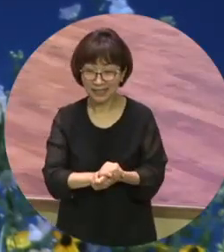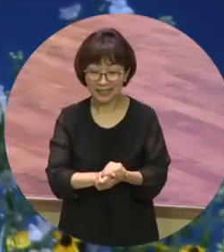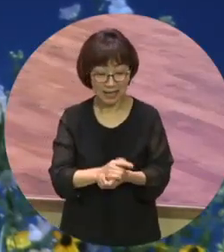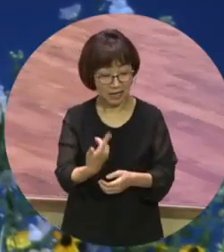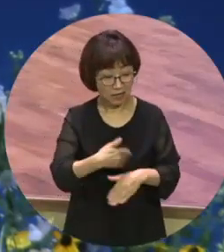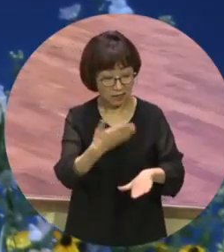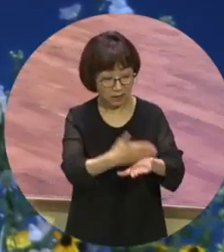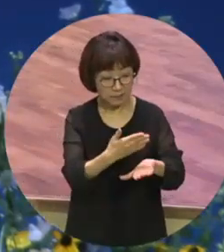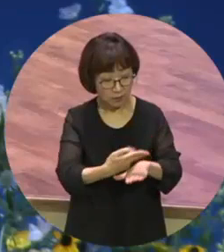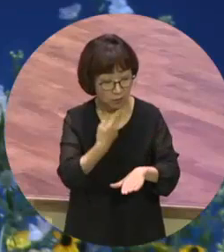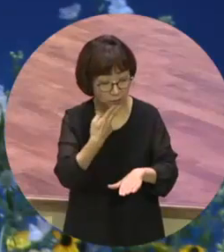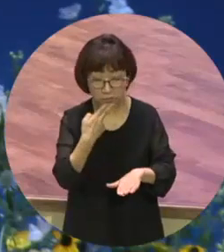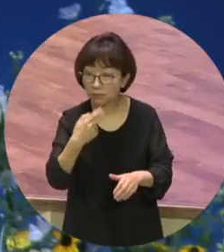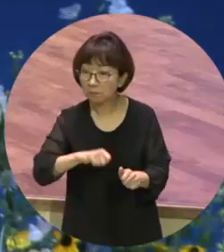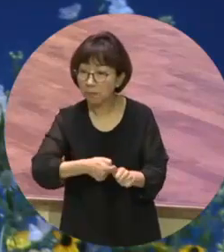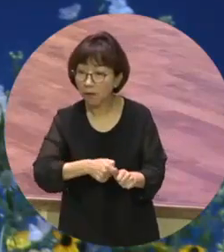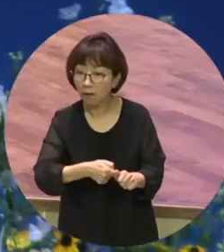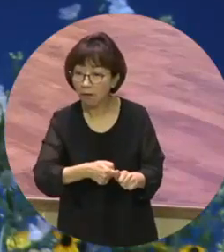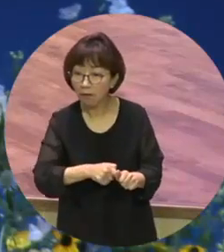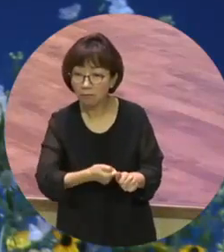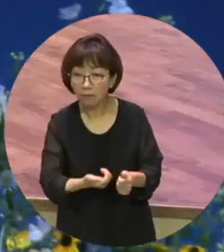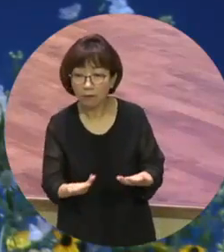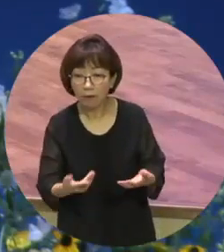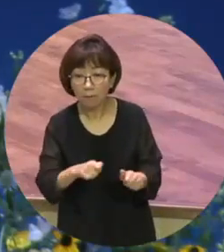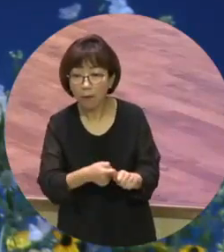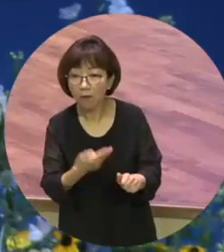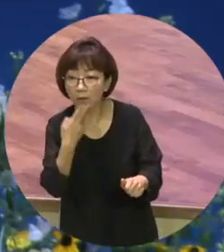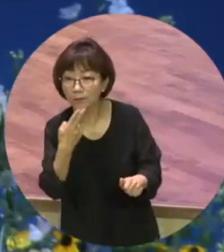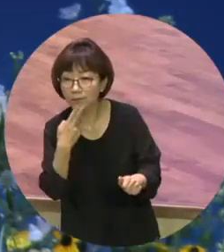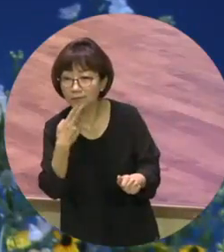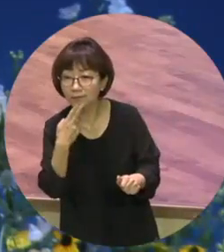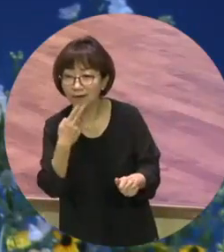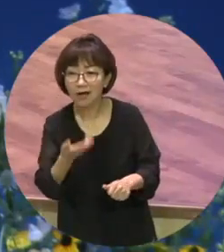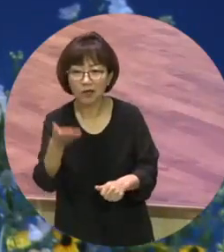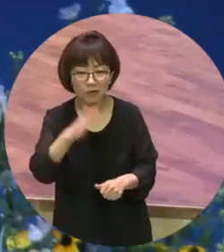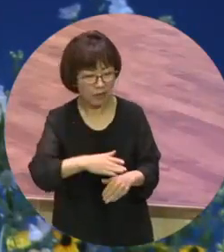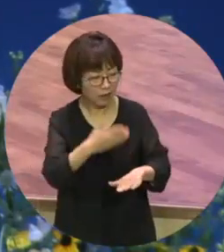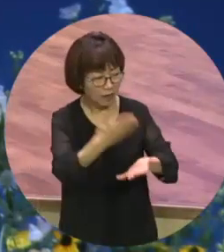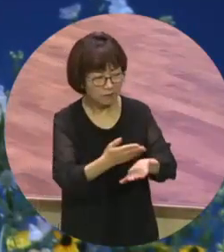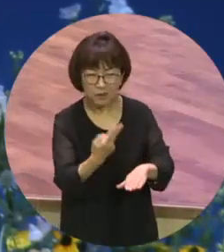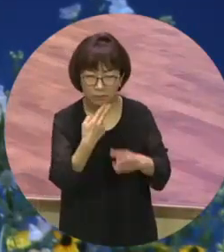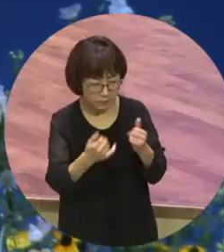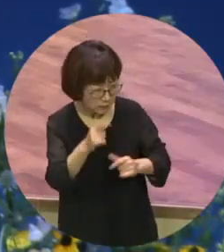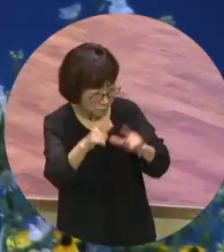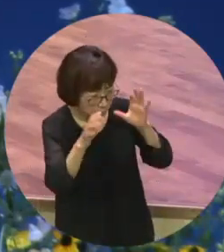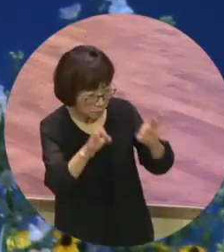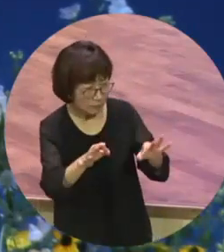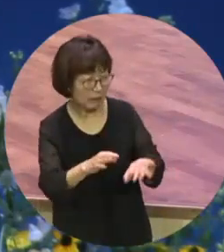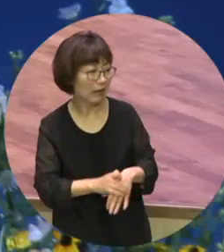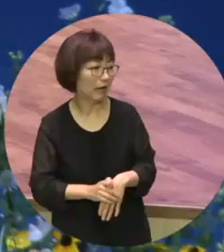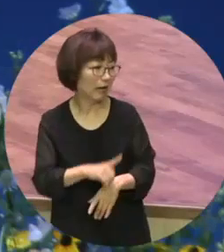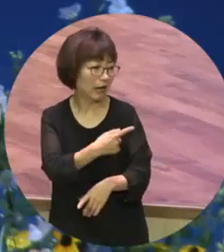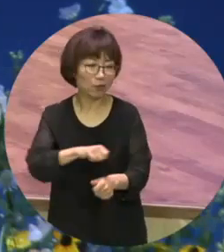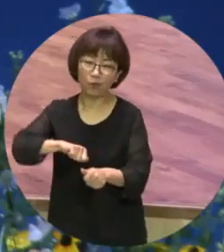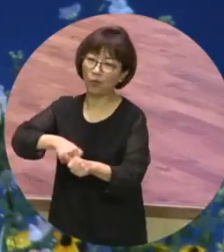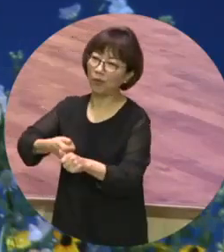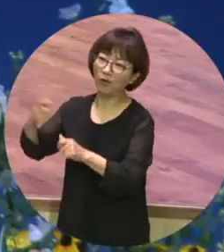그러나 감사를 없이 사는 사람 그 삶 자체가 벌써 이미 형벌을 받고 있는 거다는